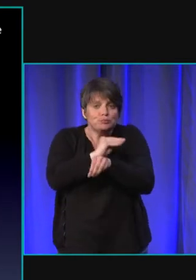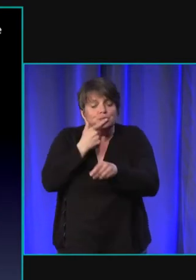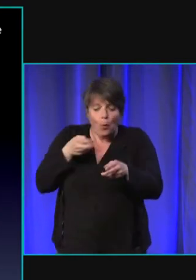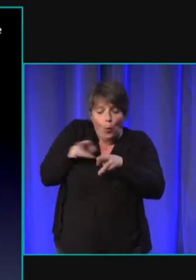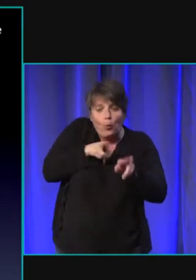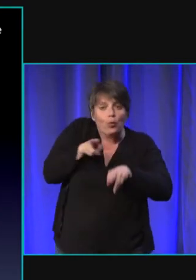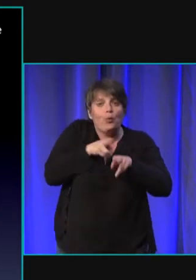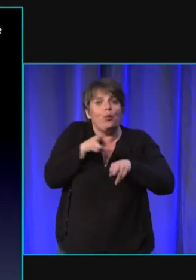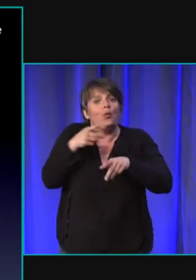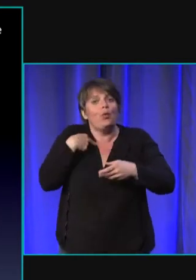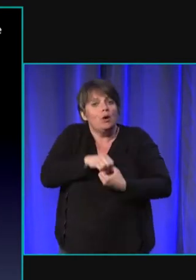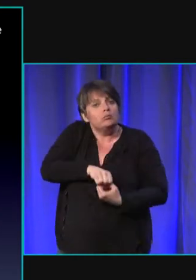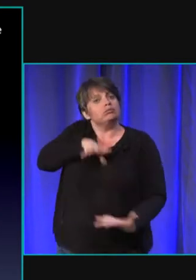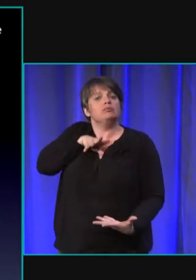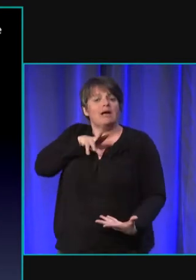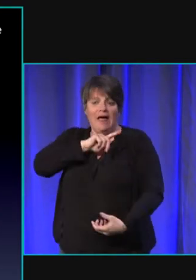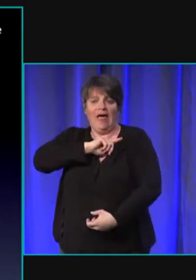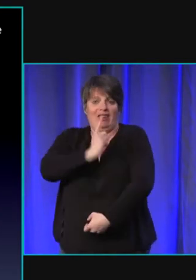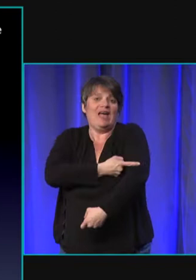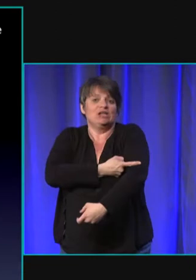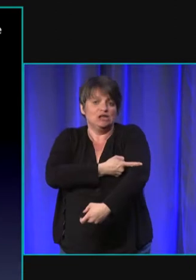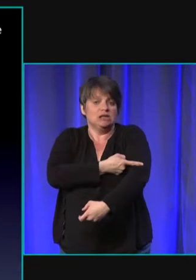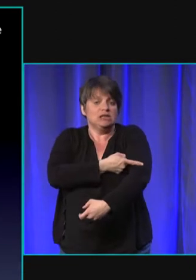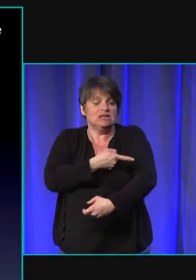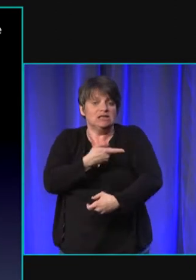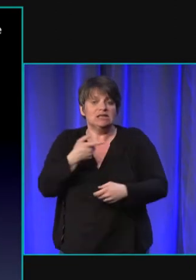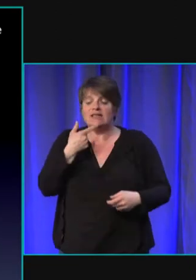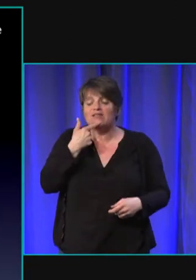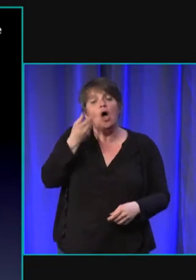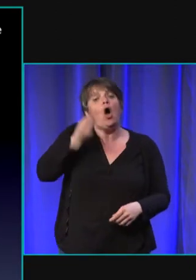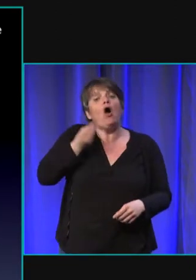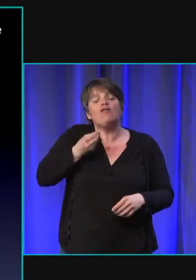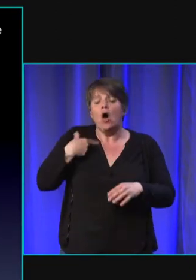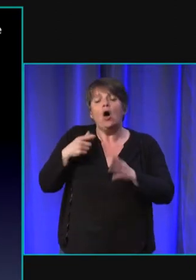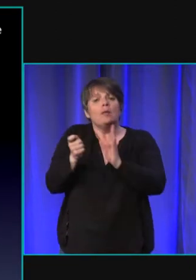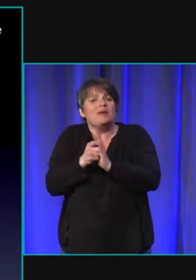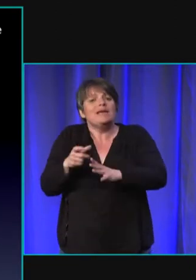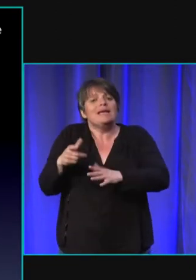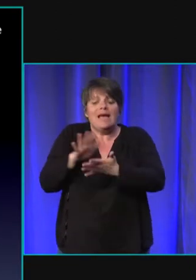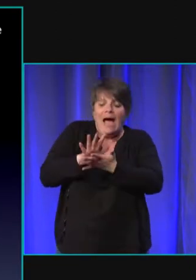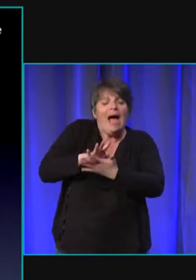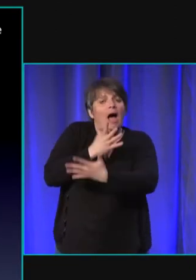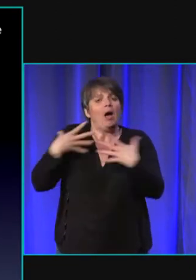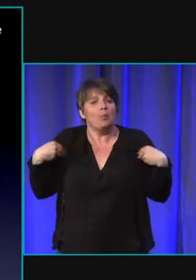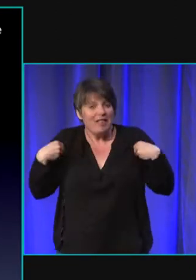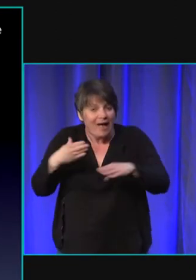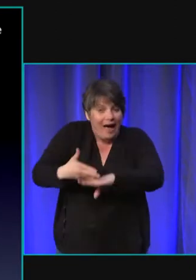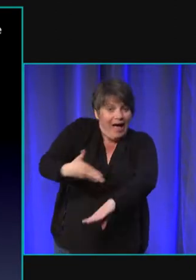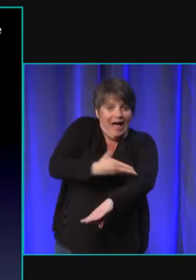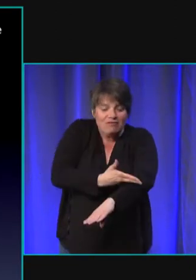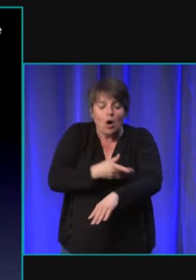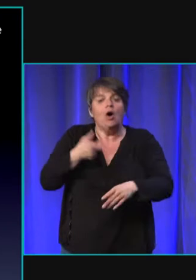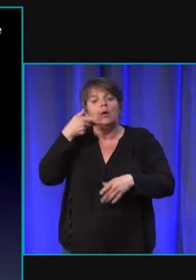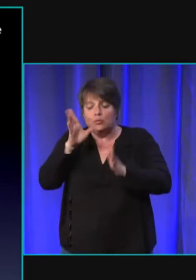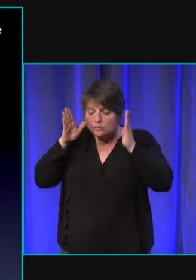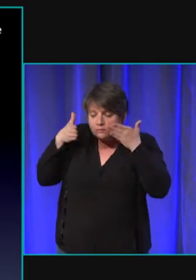assurer la resynthèse de l'énergie. Donc on dit en fait que les enfants prépubères, ils fonctionnent plus en aérobie et beaucoup moins en